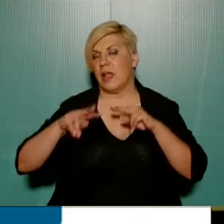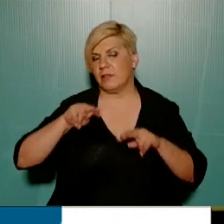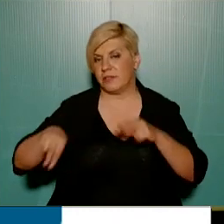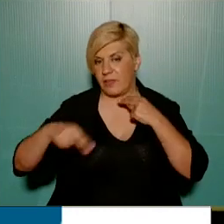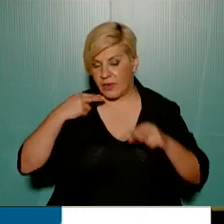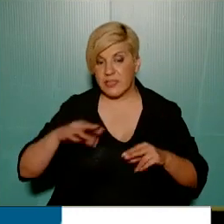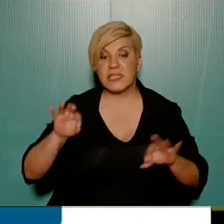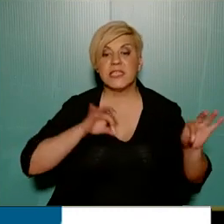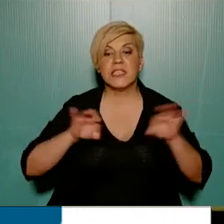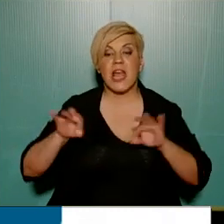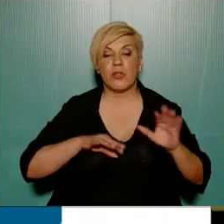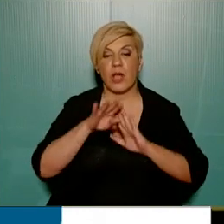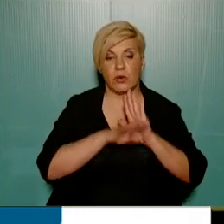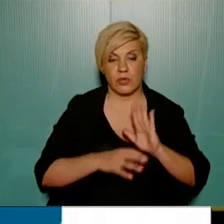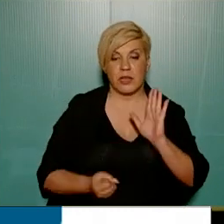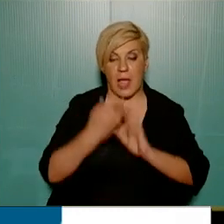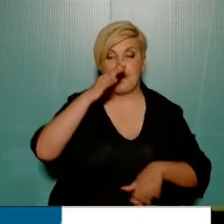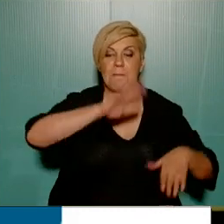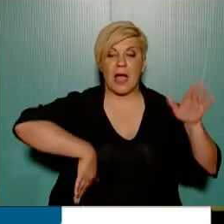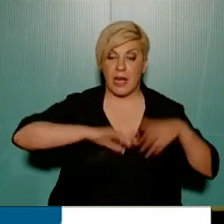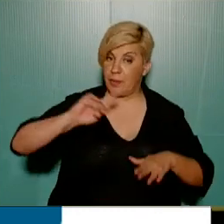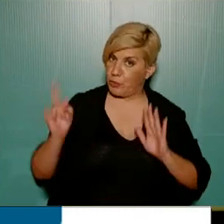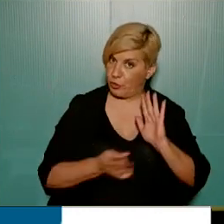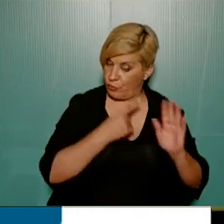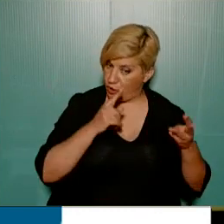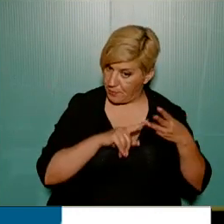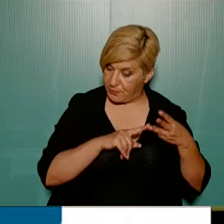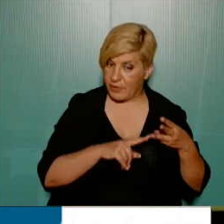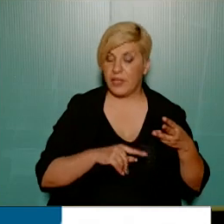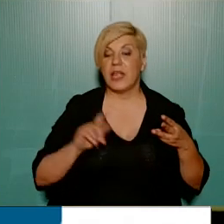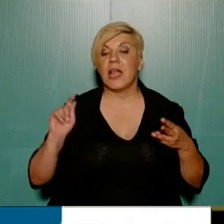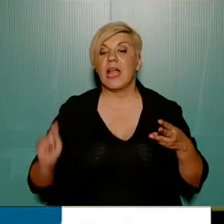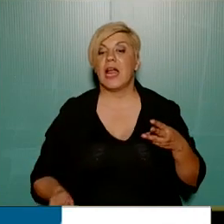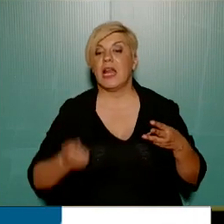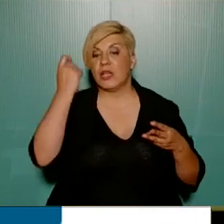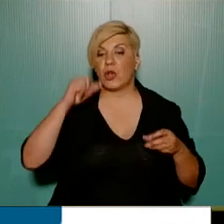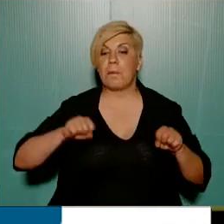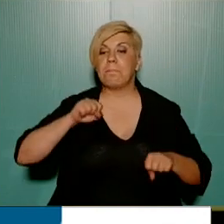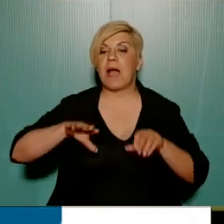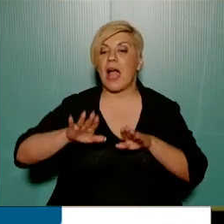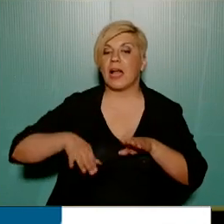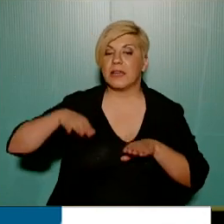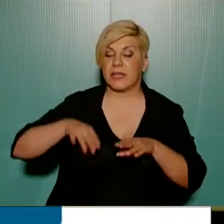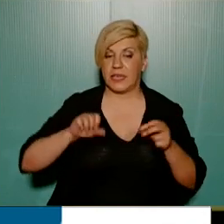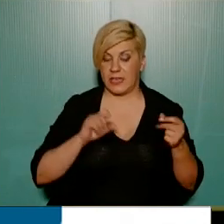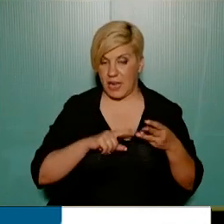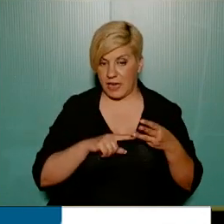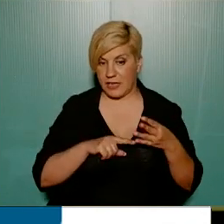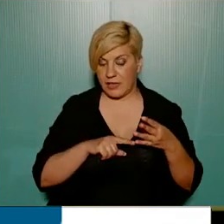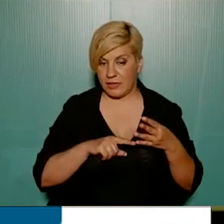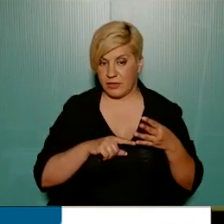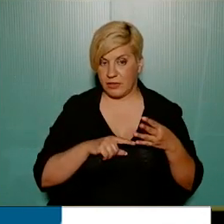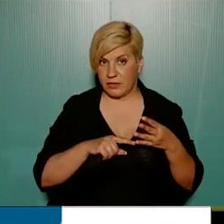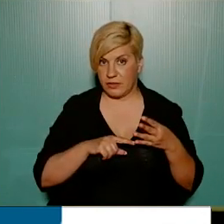το σχέδιο κανονιστικής για τη νέα παραλία για πρώτη φορά, για τα ηλεκτροκίνητα πατίνια, αλλά και για τον